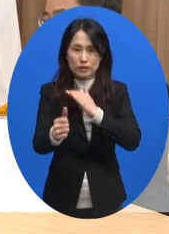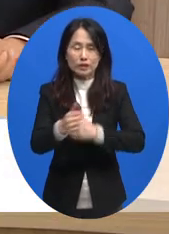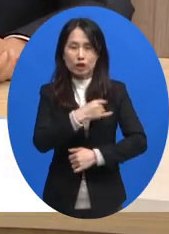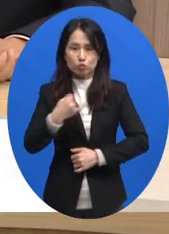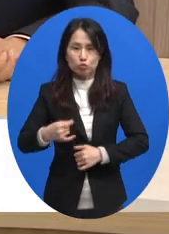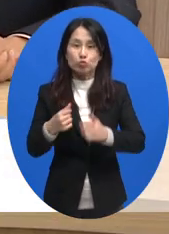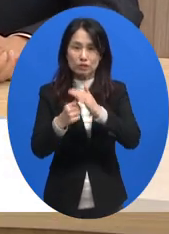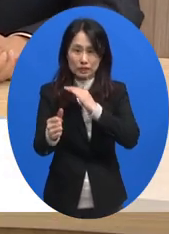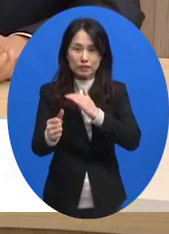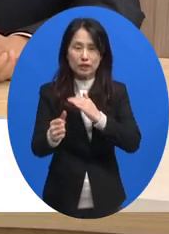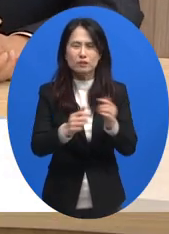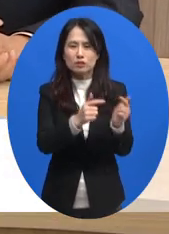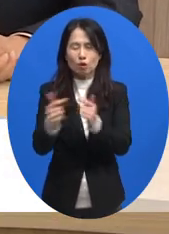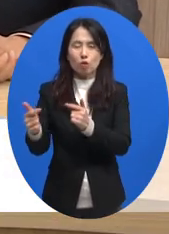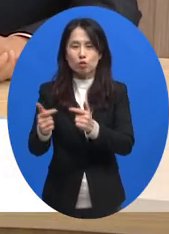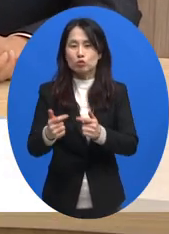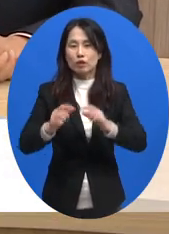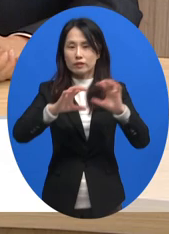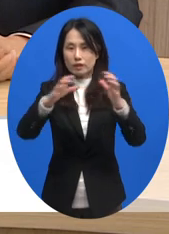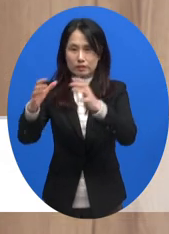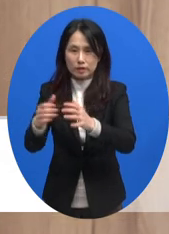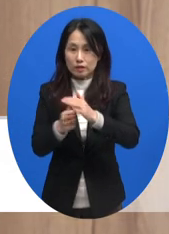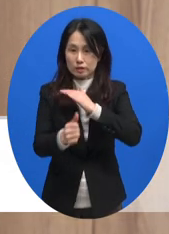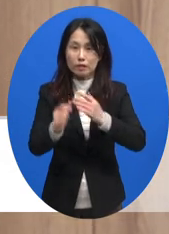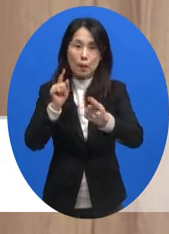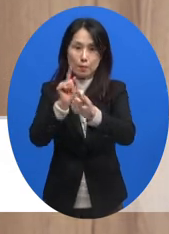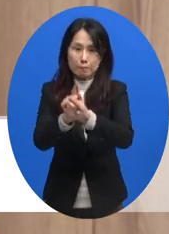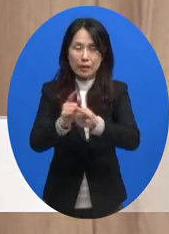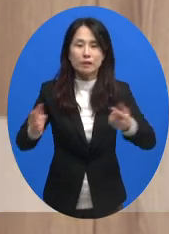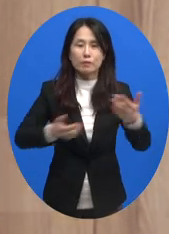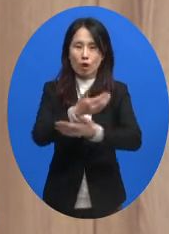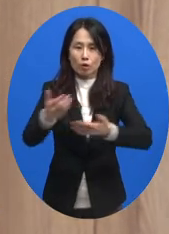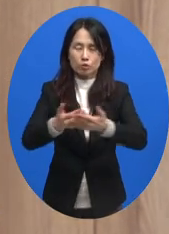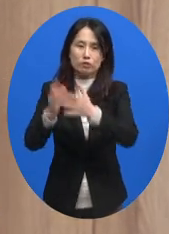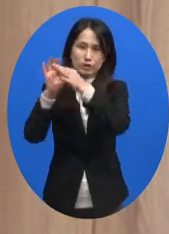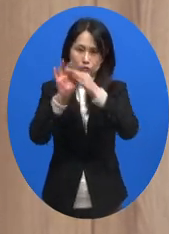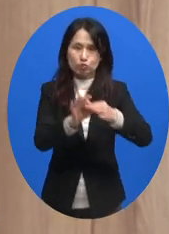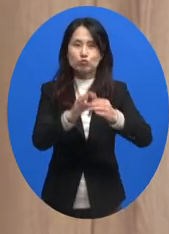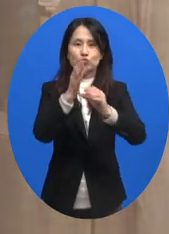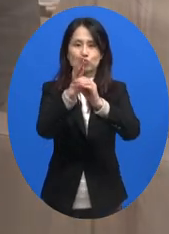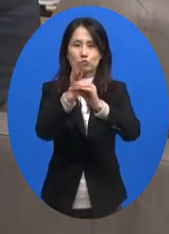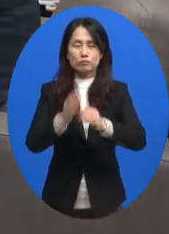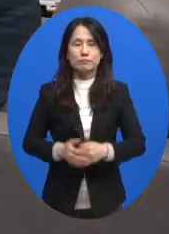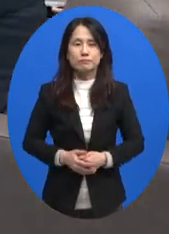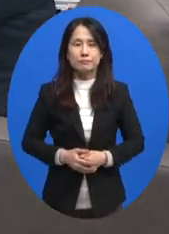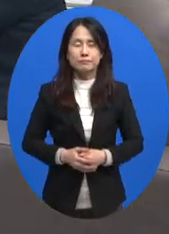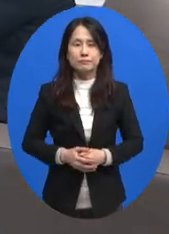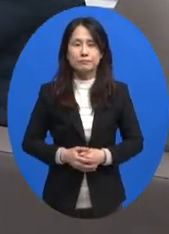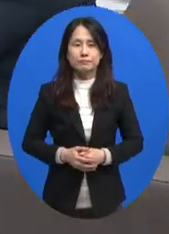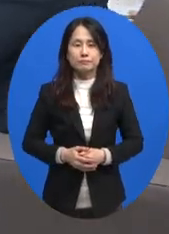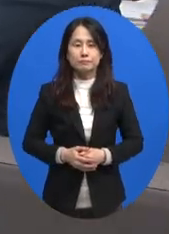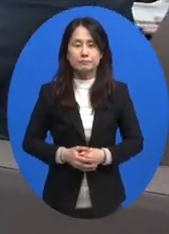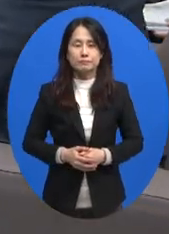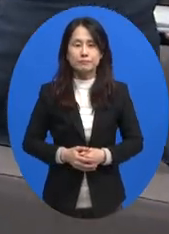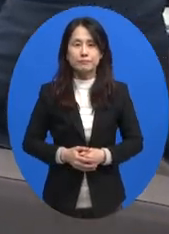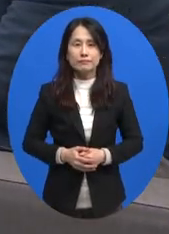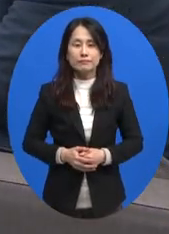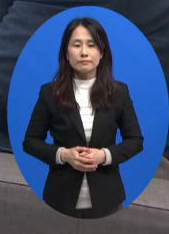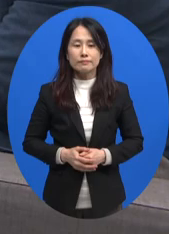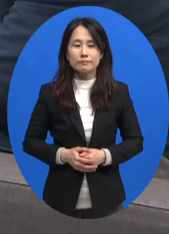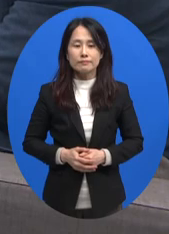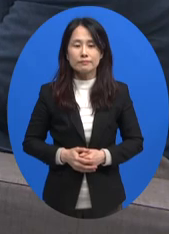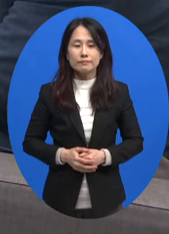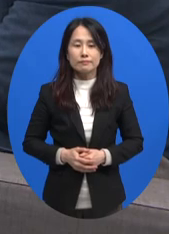중국 대사 등 주요국 대사를 연이어 만나며 국제 교류 행보를 이어가고 있습니다. 경기지TV 이슬비입니다.